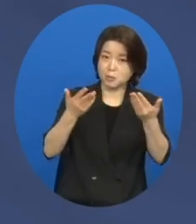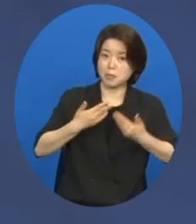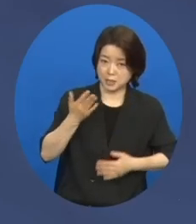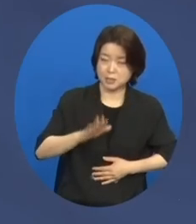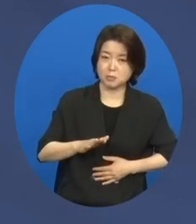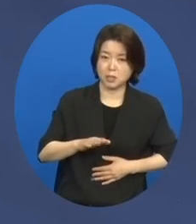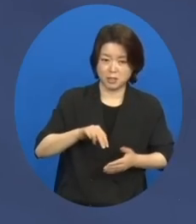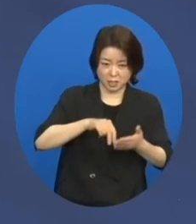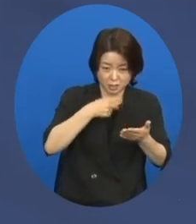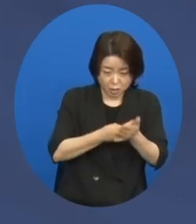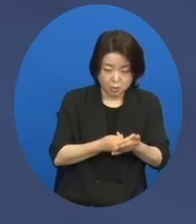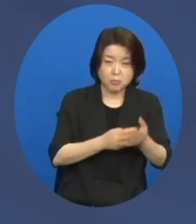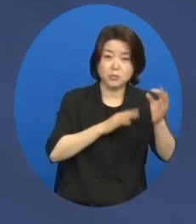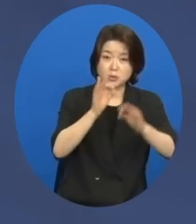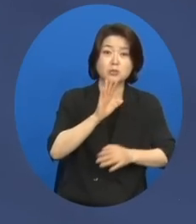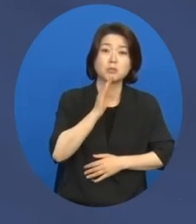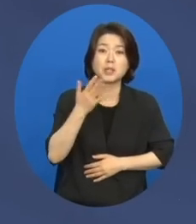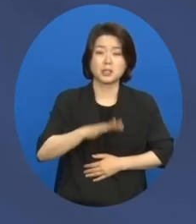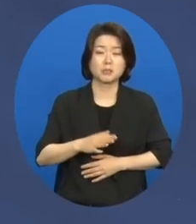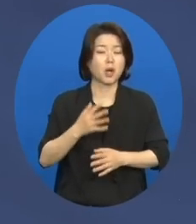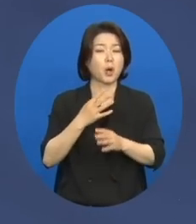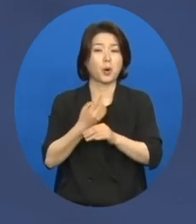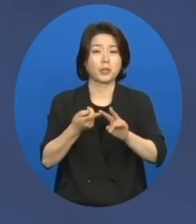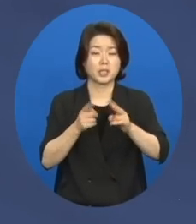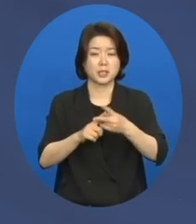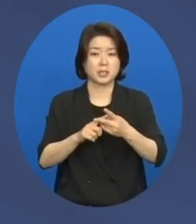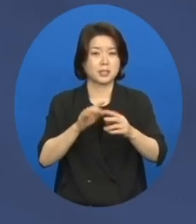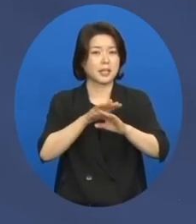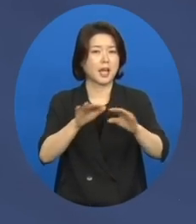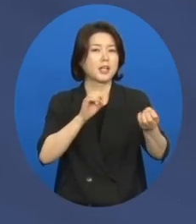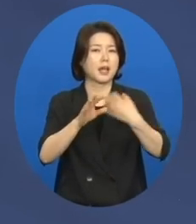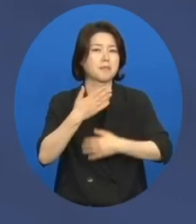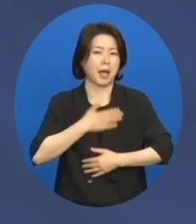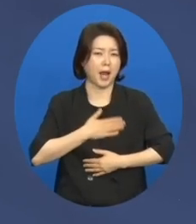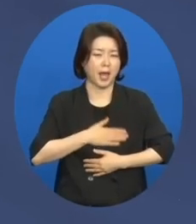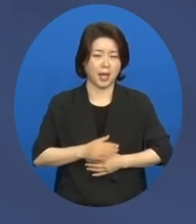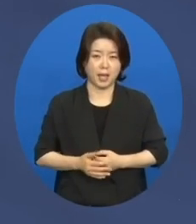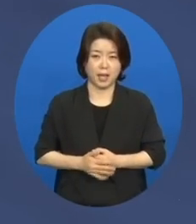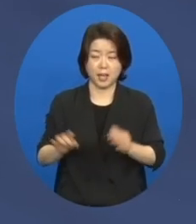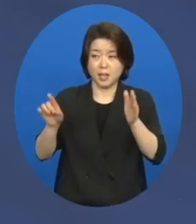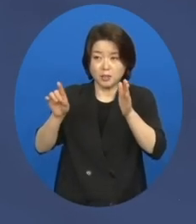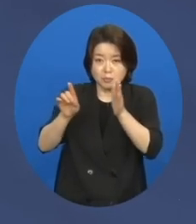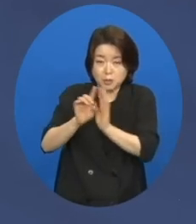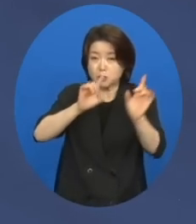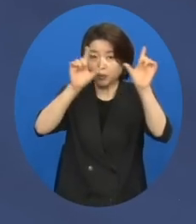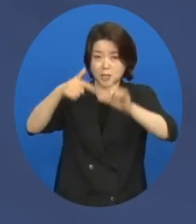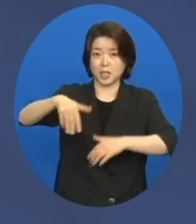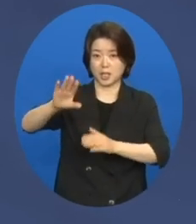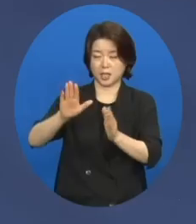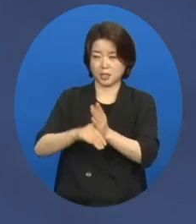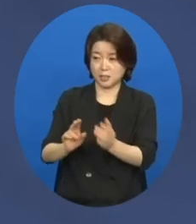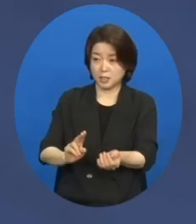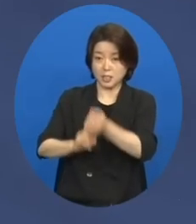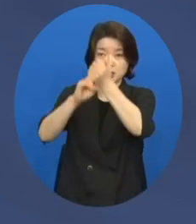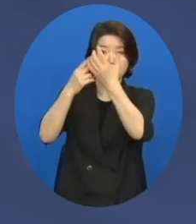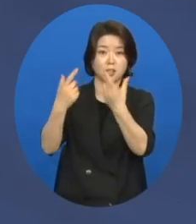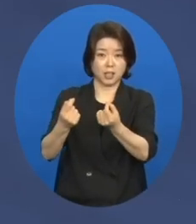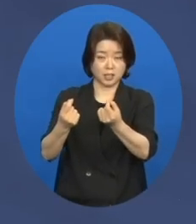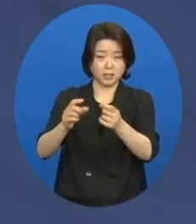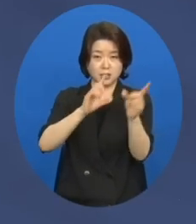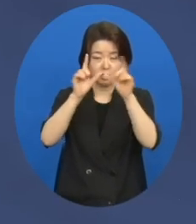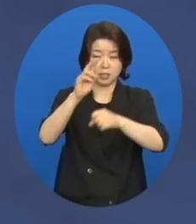넘어지지만 언제든지 우리 해답을 알아요. 그리고 믿음으로 살아가면서 지금 기적 같은 삶을